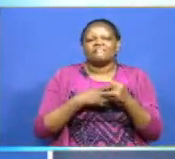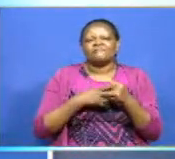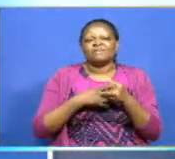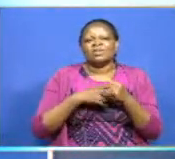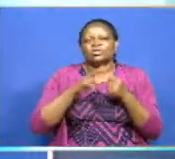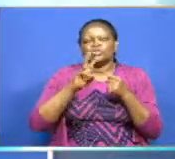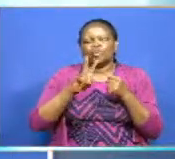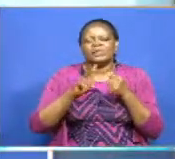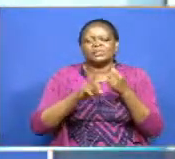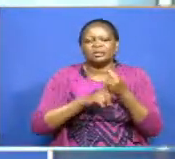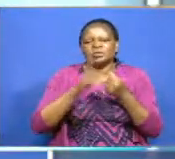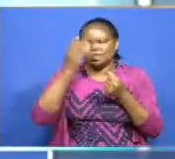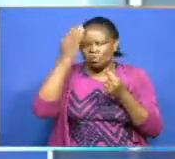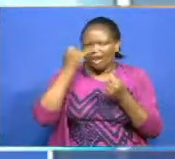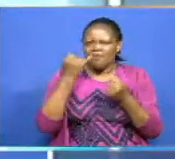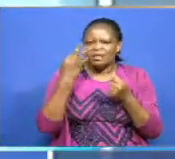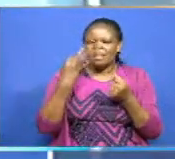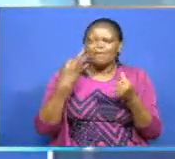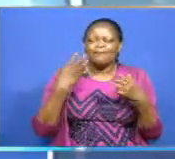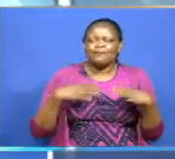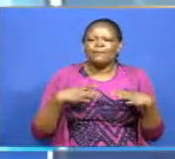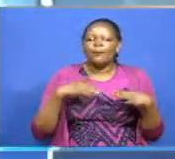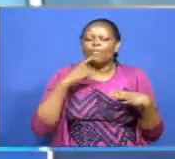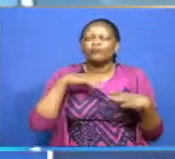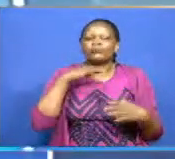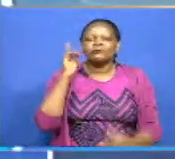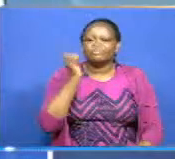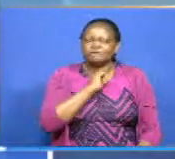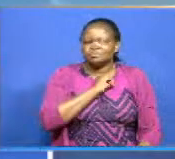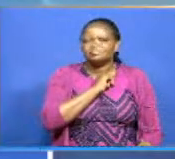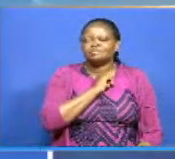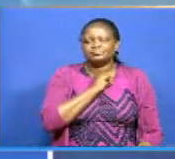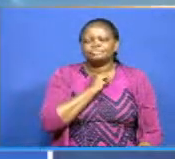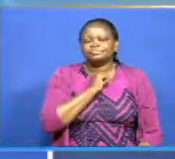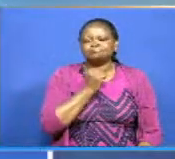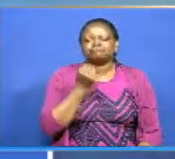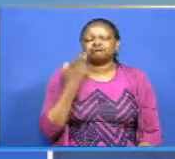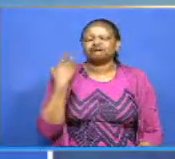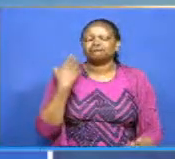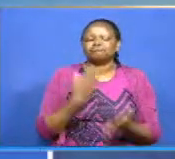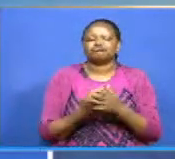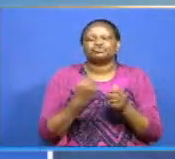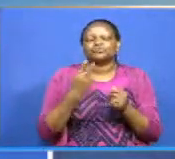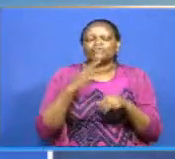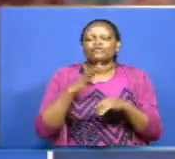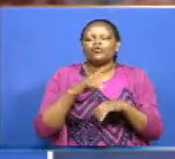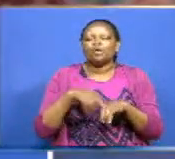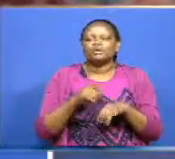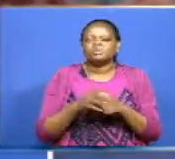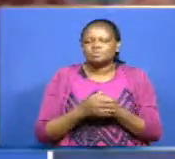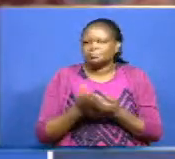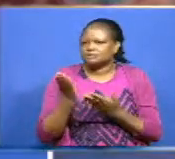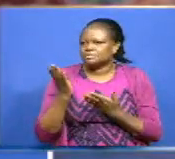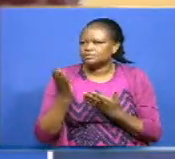1,726 baada ya wagonjwa watatu zaidi kupoteza maisha yao katika masaa 24 yaliyopita.